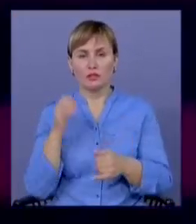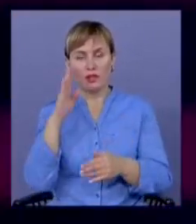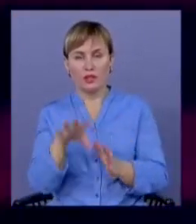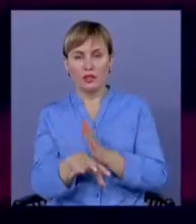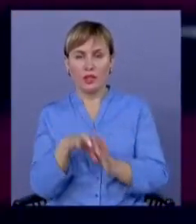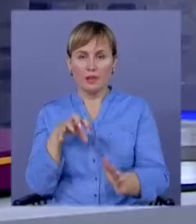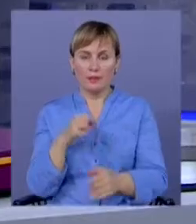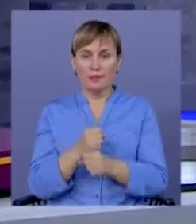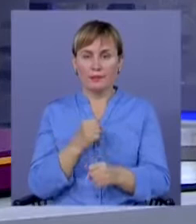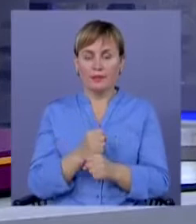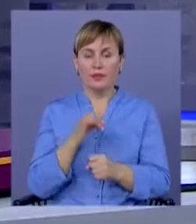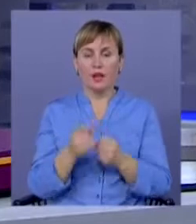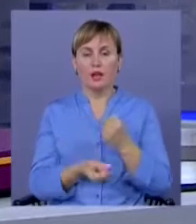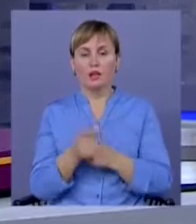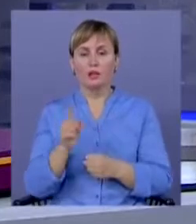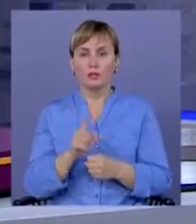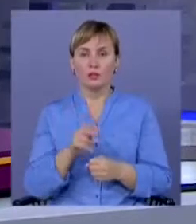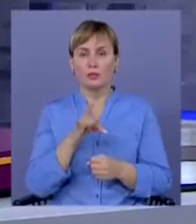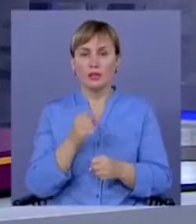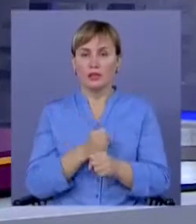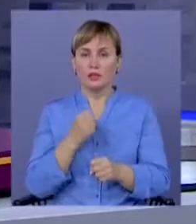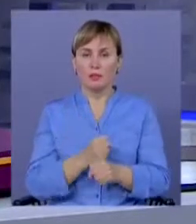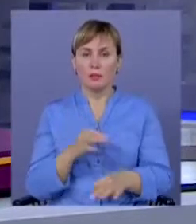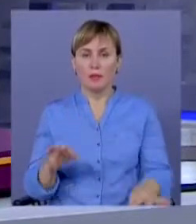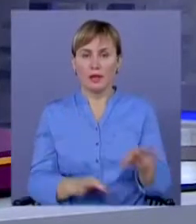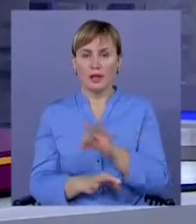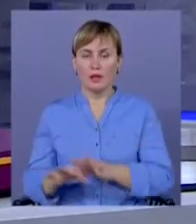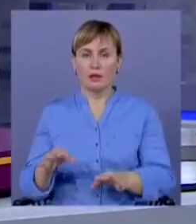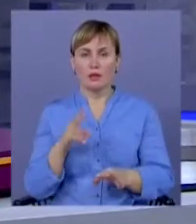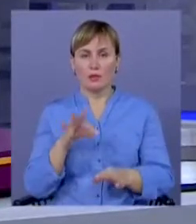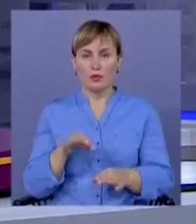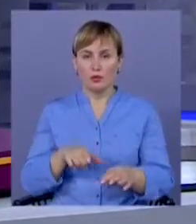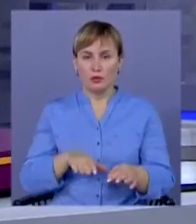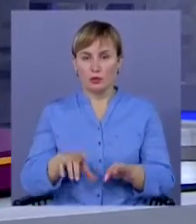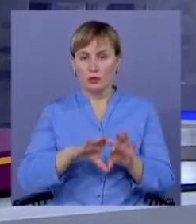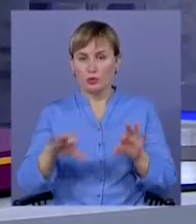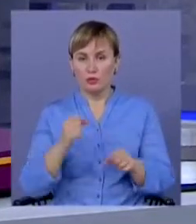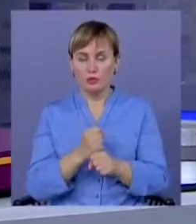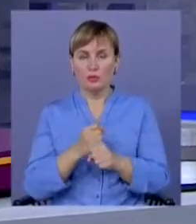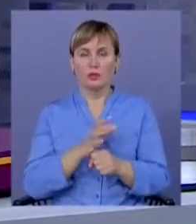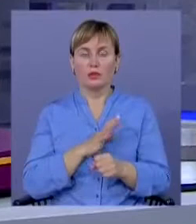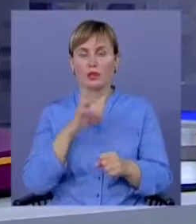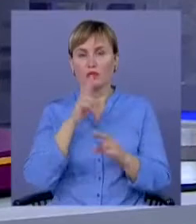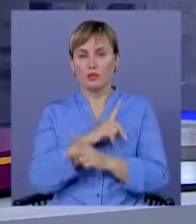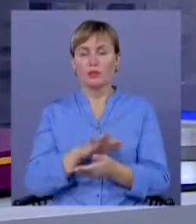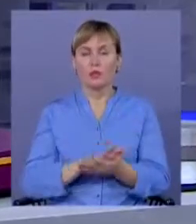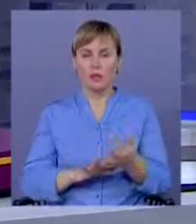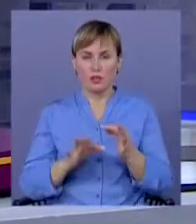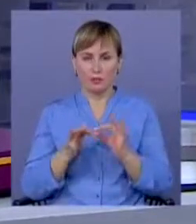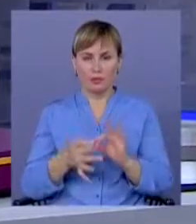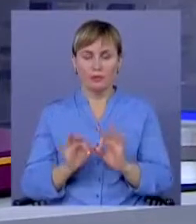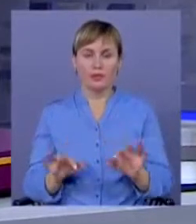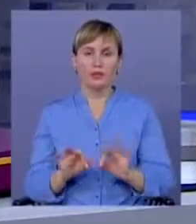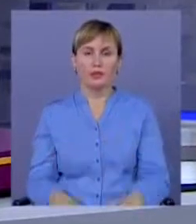из скважин. Оказалось, что при разработке проекта по прокладке труб произошла ошибка. В ситуации разбиралась